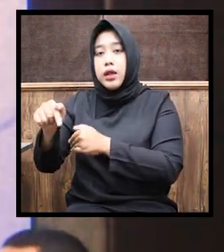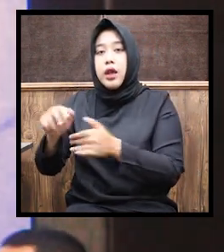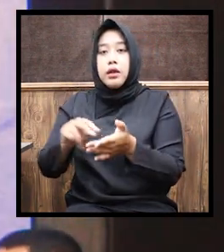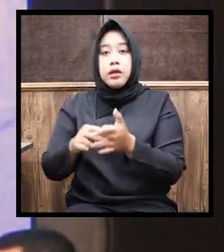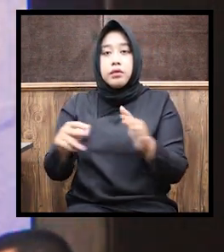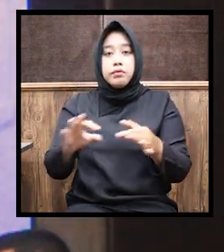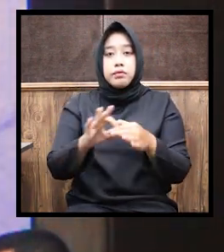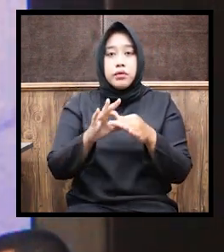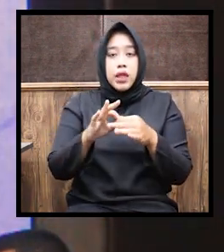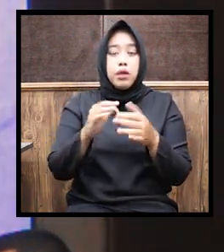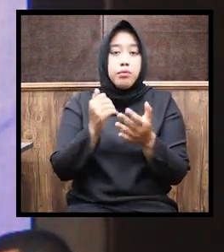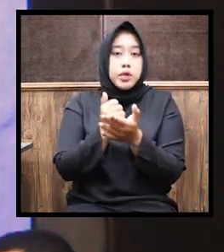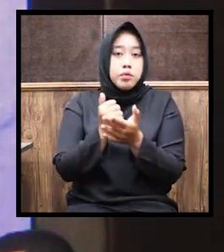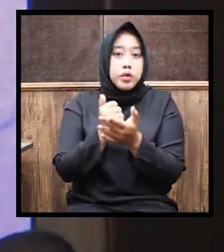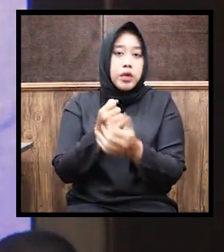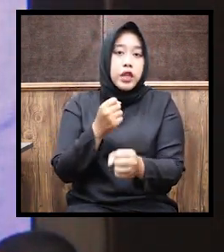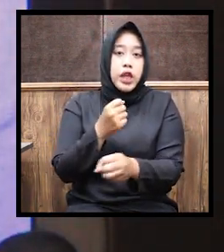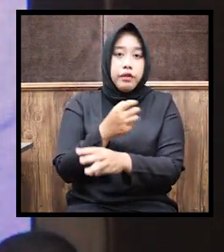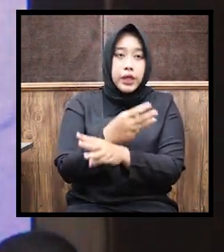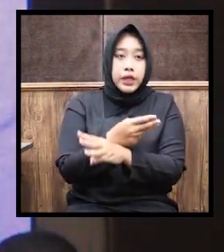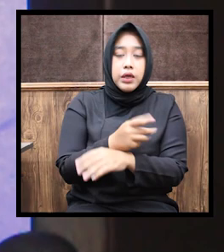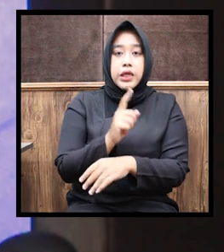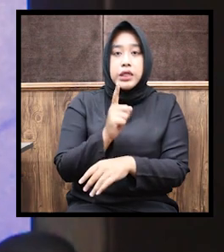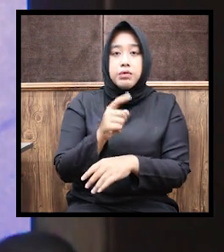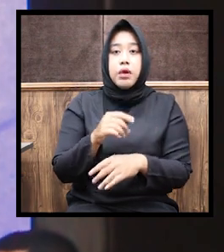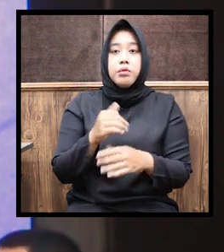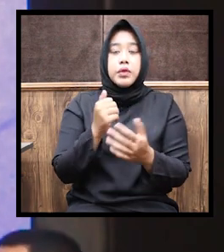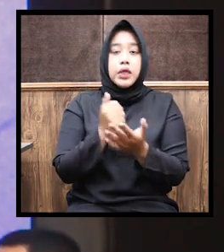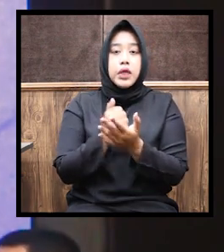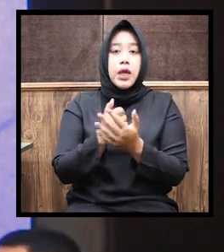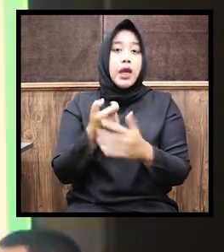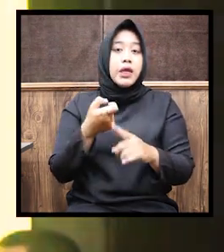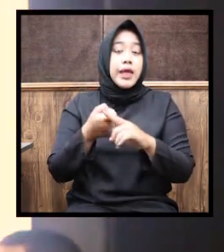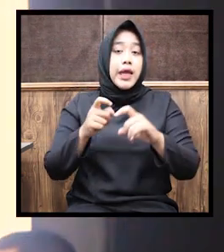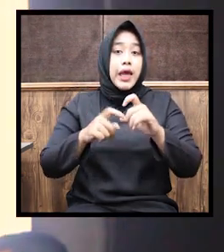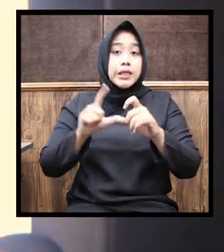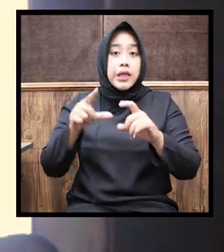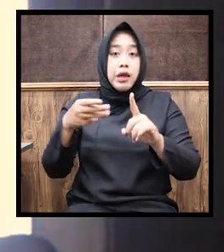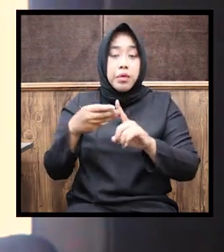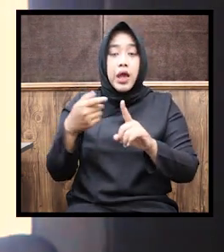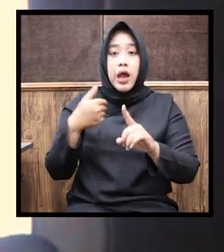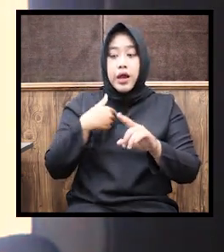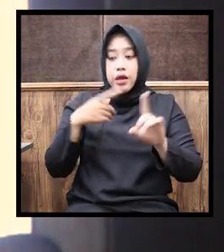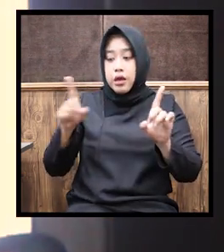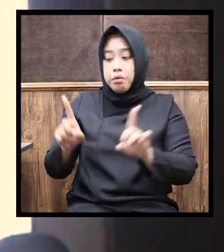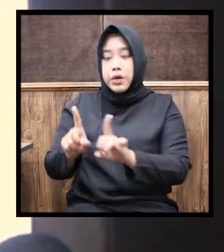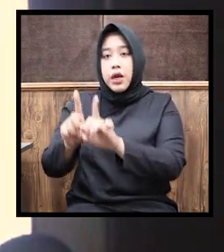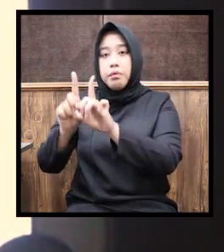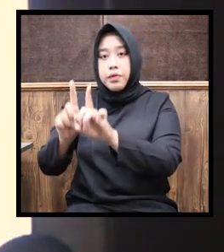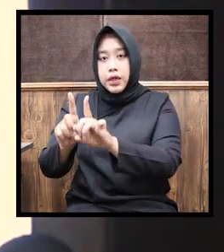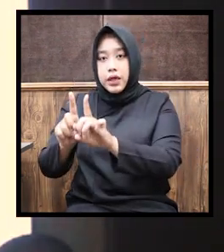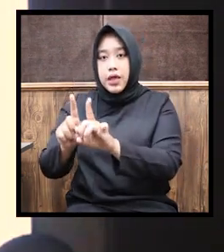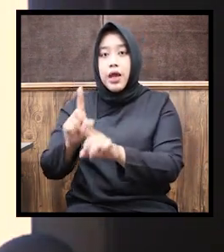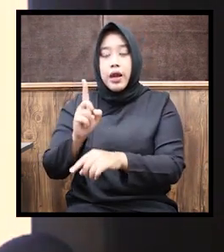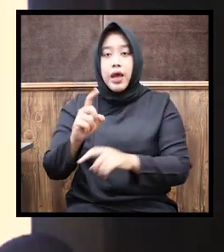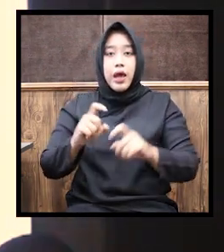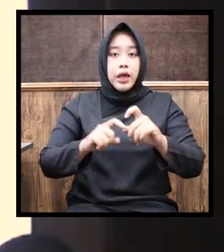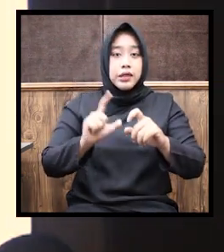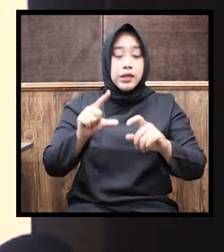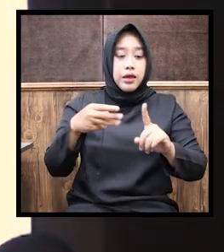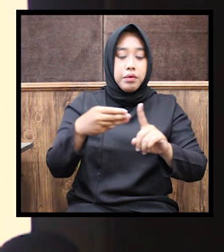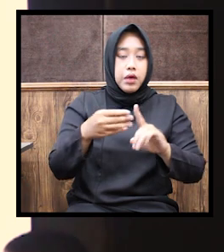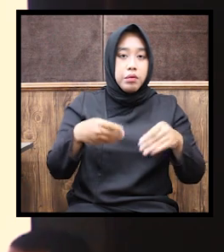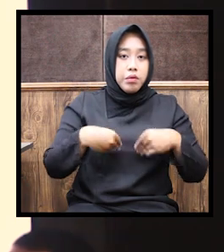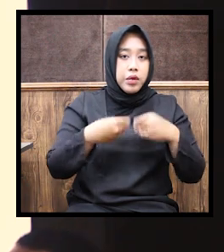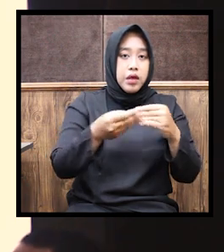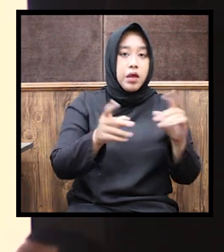menjadi lebih efektif karena apa ternyata dari pihak slb-nya itu menyediakan pendamping Pak he jadi pihak SLB itu menyediakan